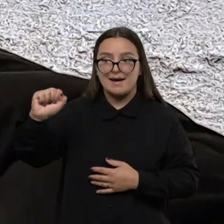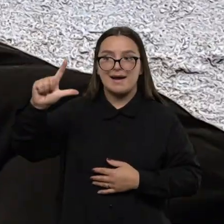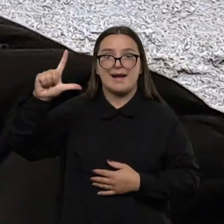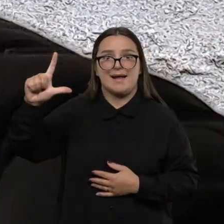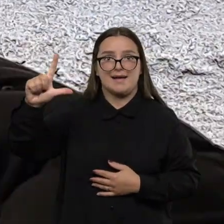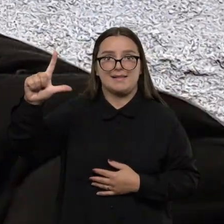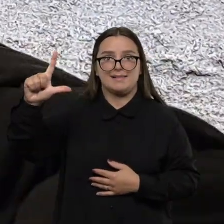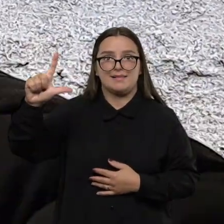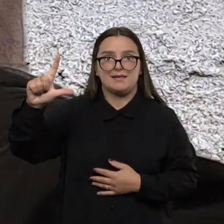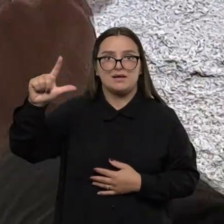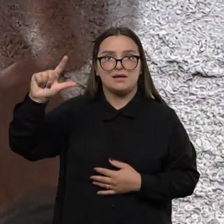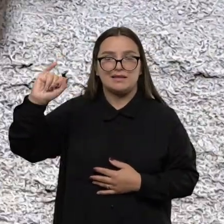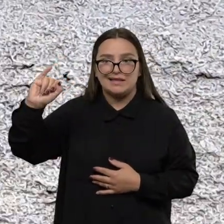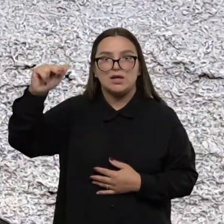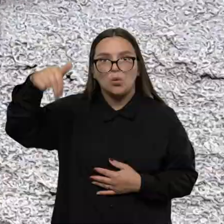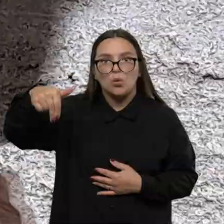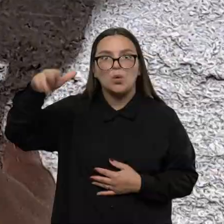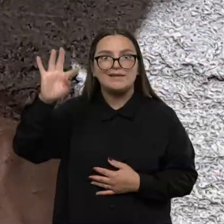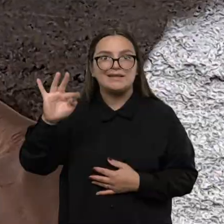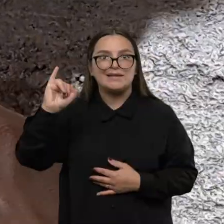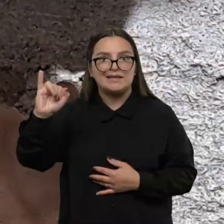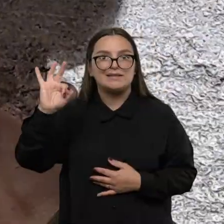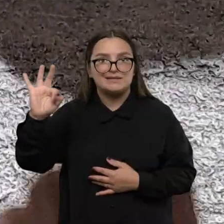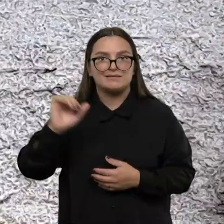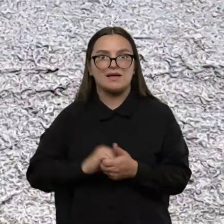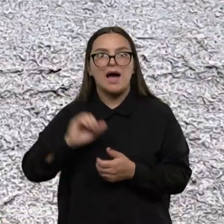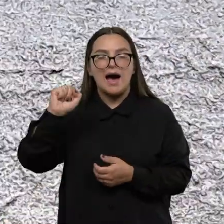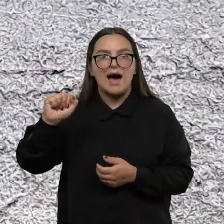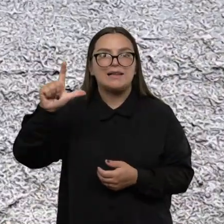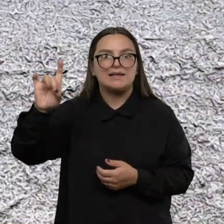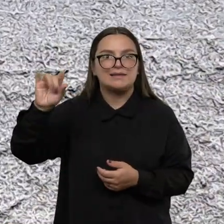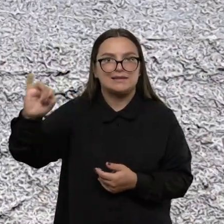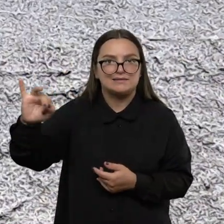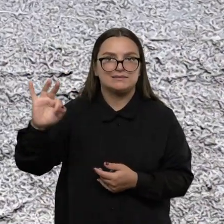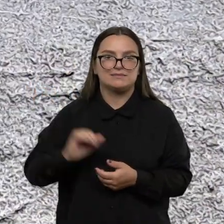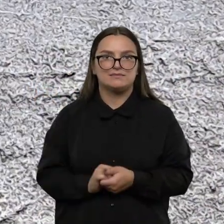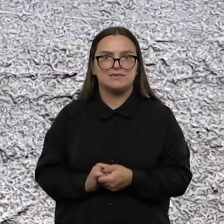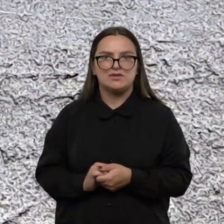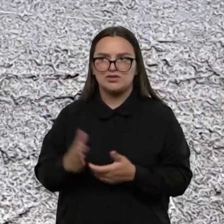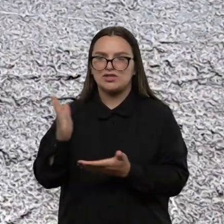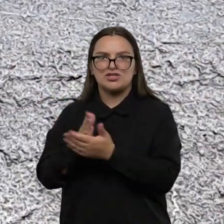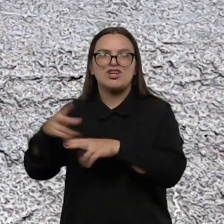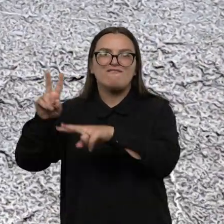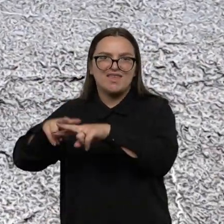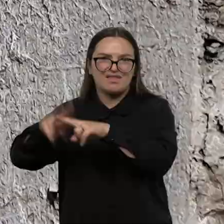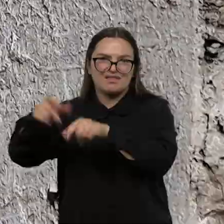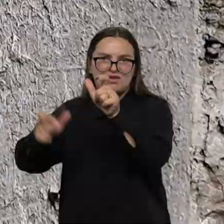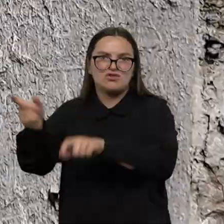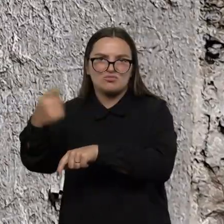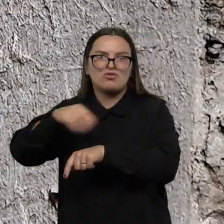vadar. Taip. U, T, is. Algi. Nu, bet vietiniai žmonės. Vietiniai.